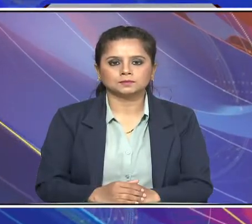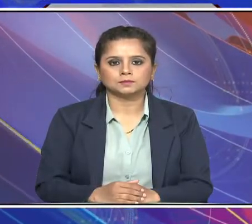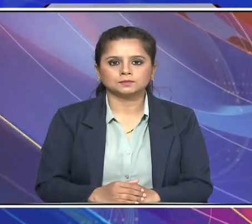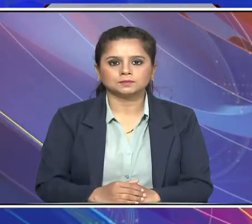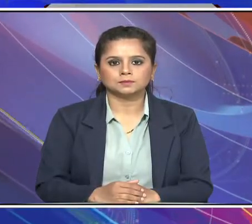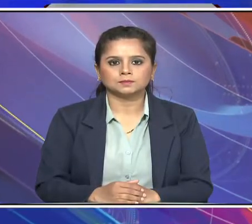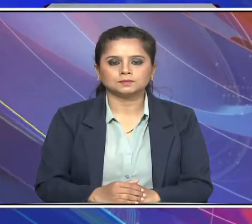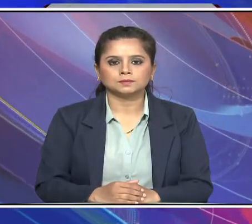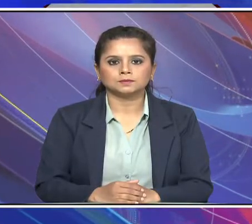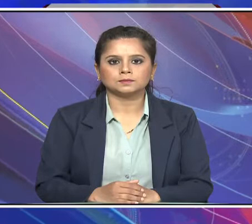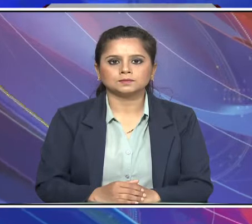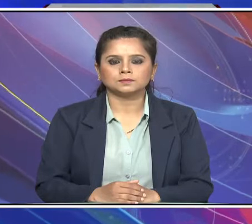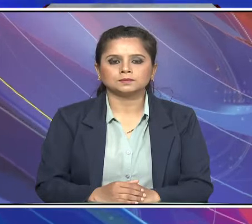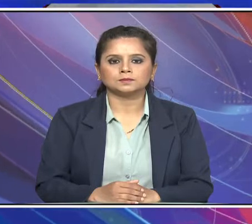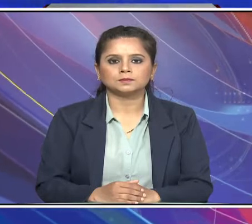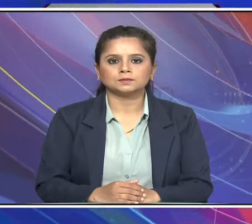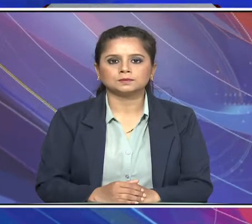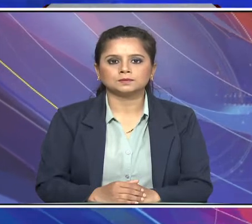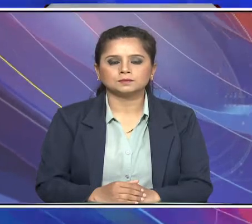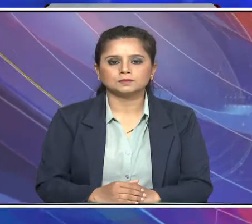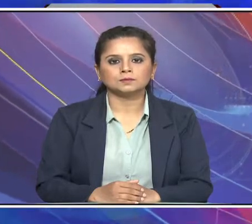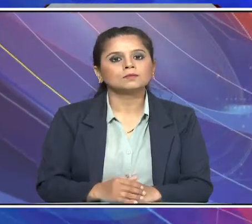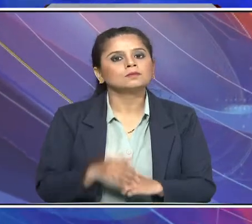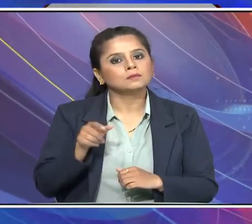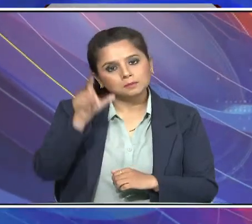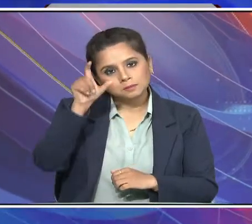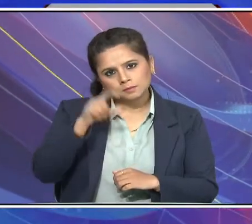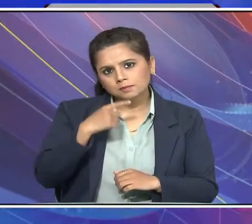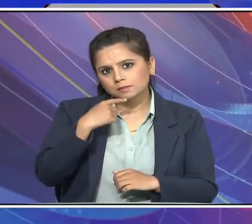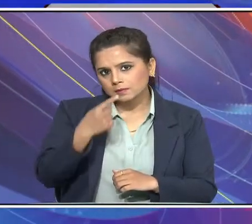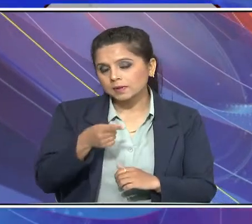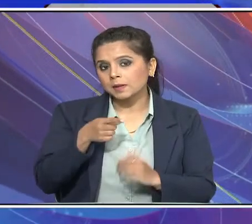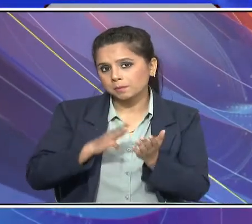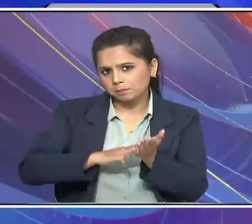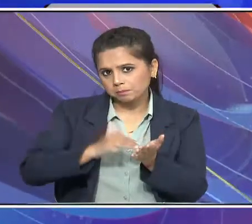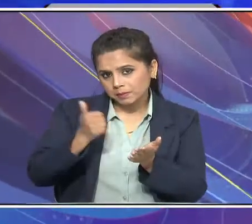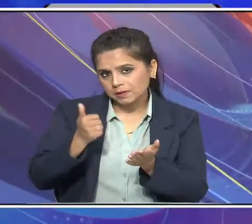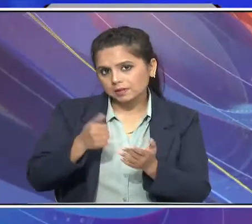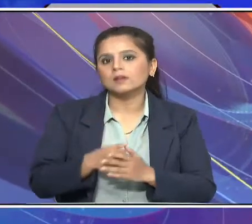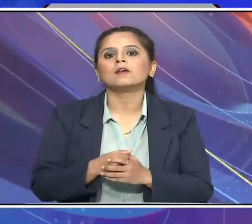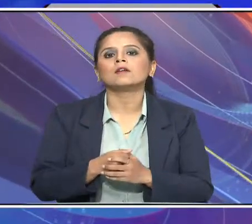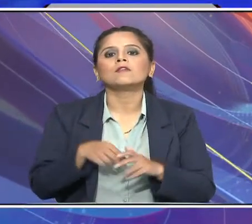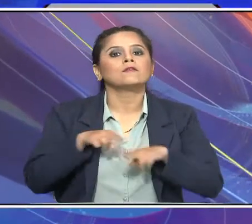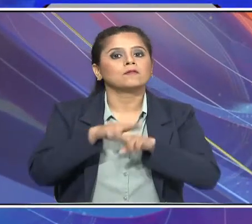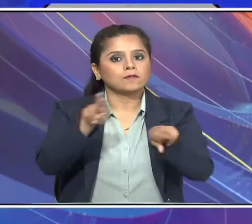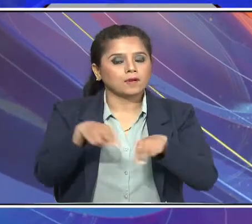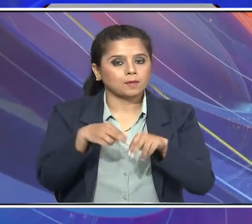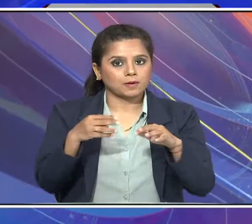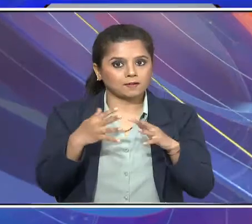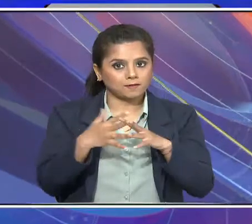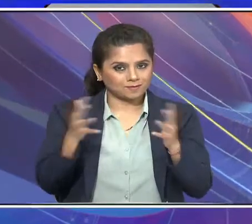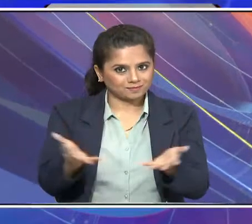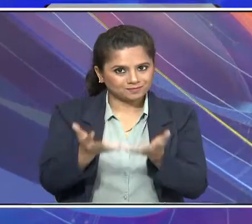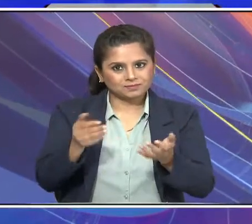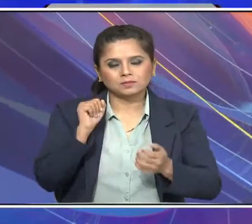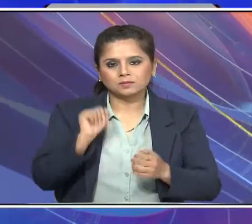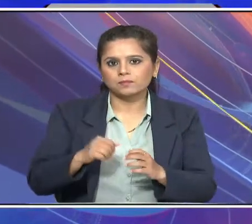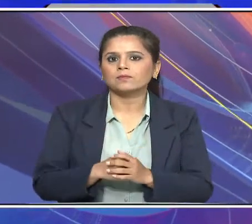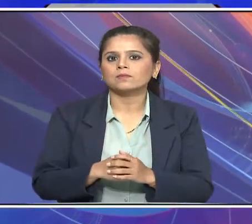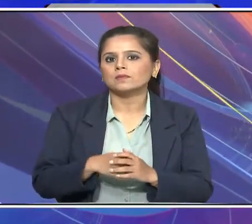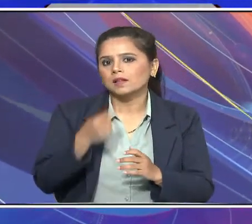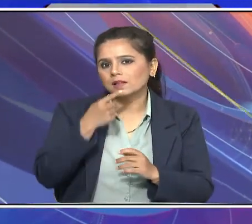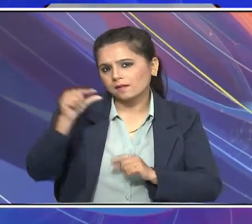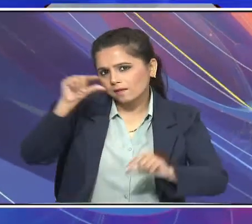वे हैव माननीय मिनिस्टर पर हेल्थ और फैमिली वेलफेयर और केमिकल और फर्टिलाइजर दो